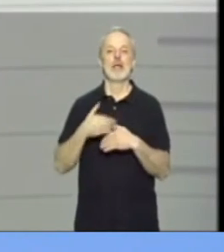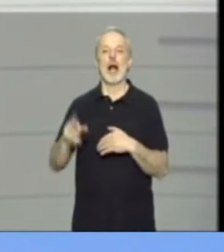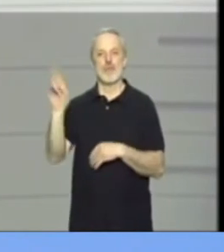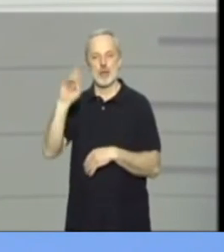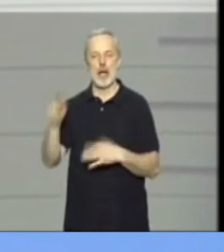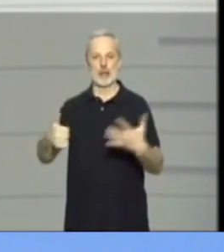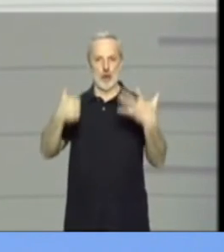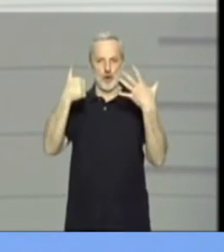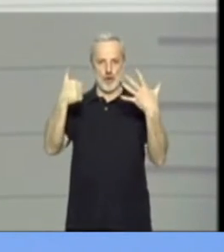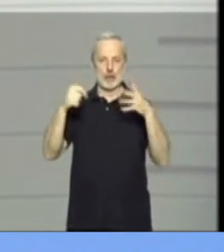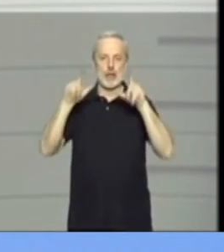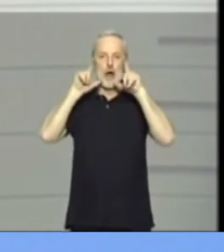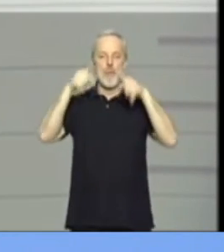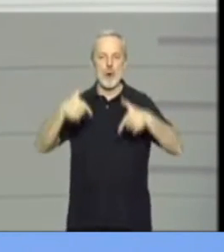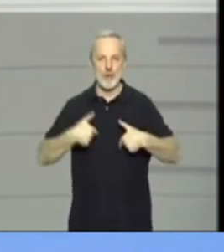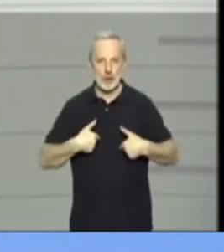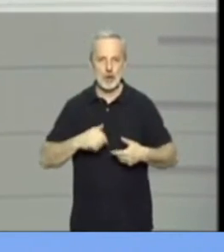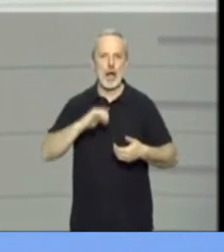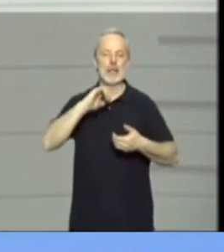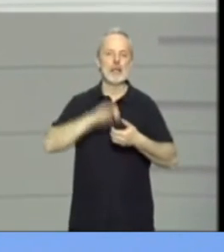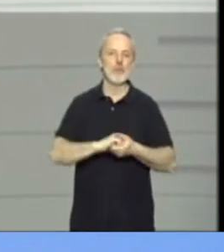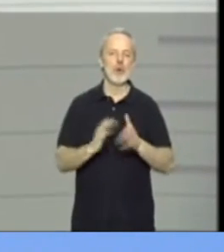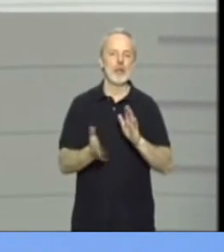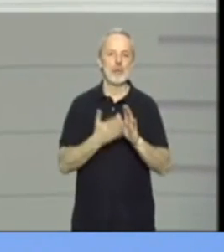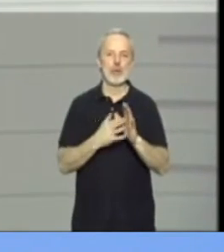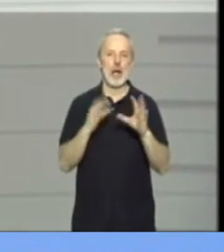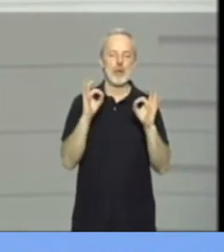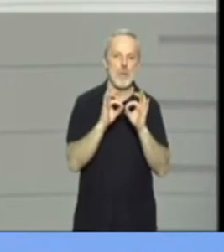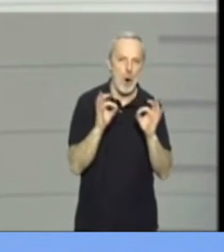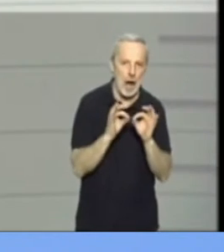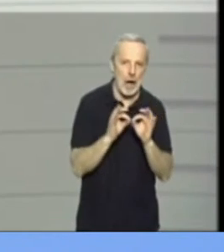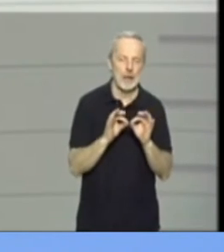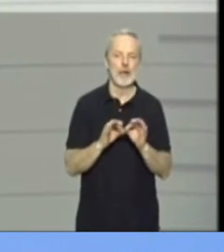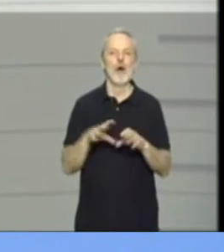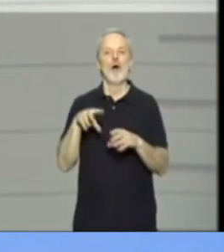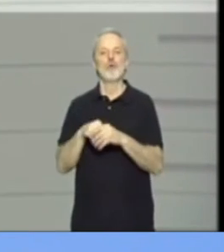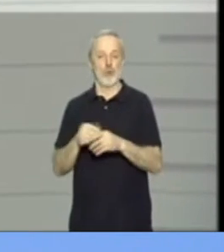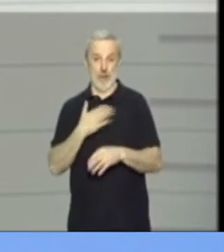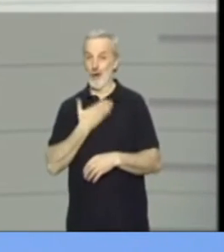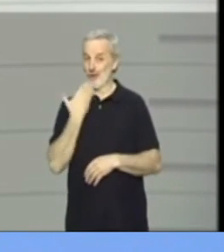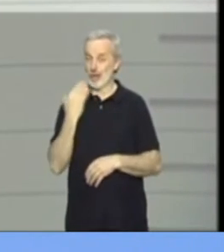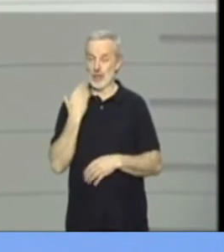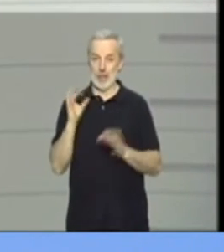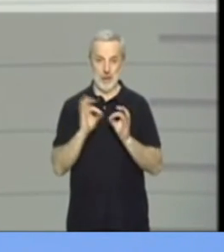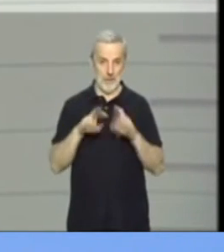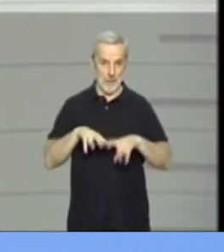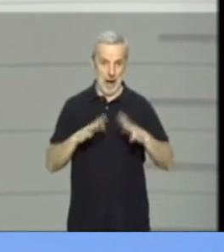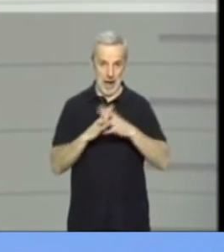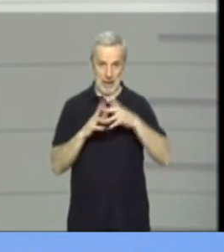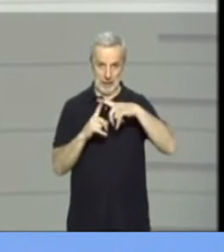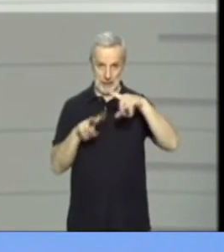potvrzeno 6 profesionálních kontinentálních týmů, včetně Bory Argon 18, kde jezdí Honza Bárta.